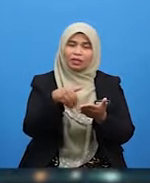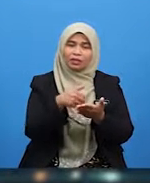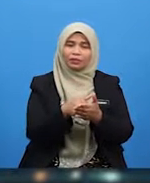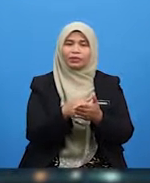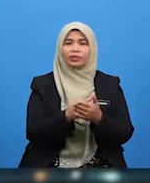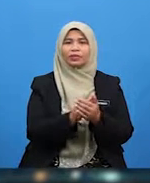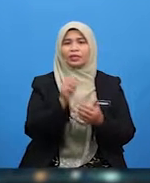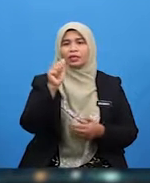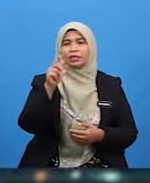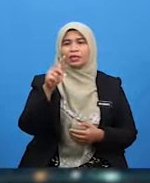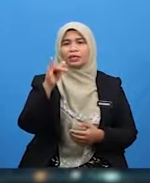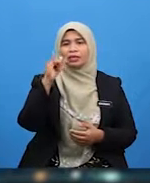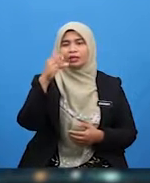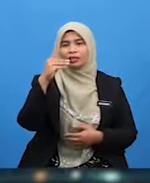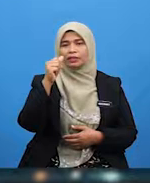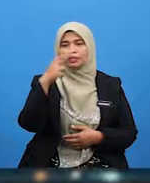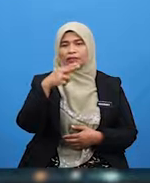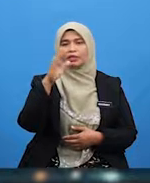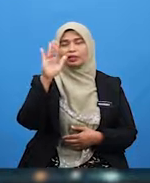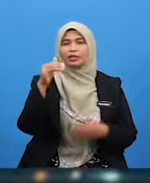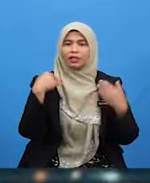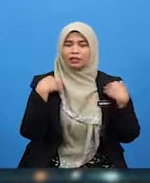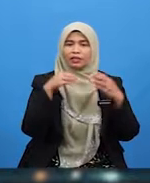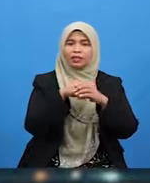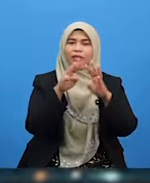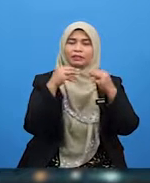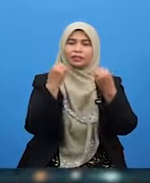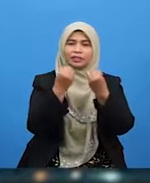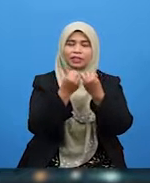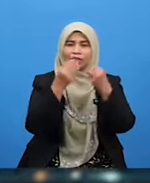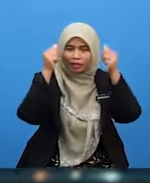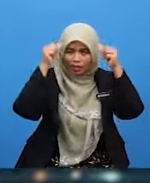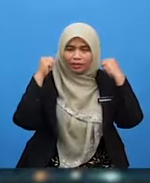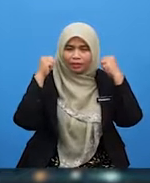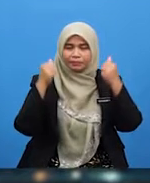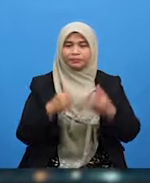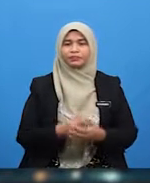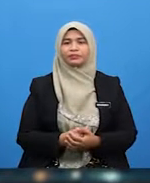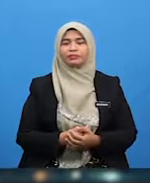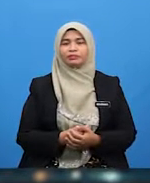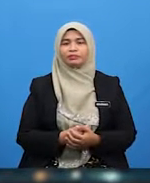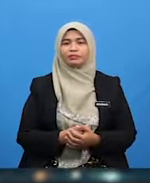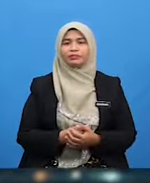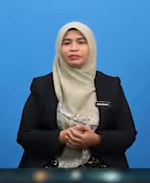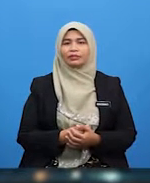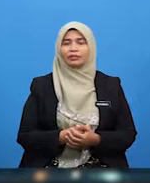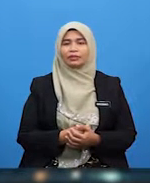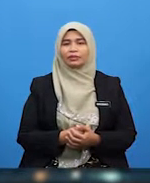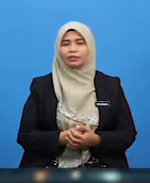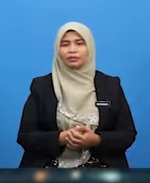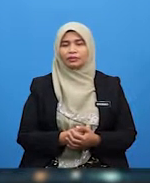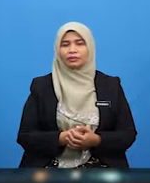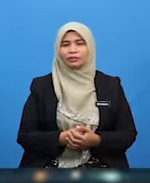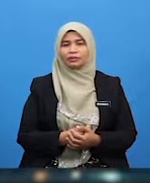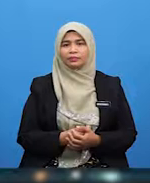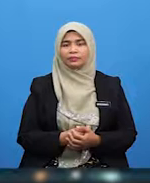akidah yang terdapat dalam masyarakat Arab Jahiliyah. Jelas ya keterangan Ustazah tentang akidah